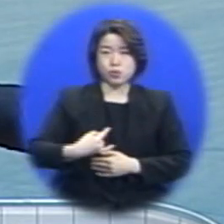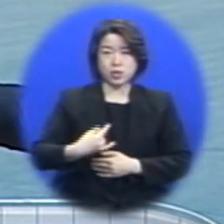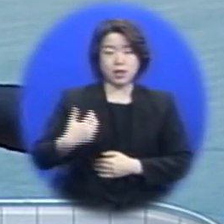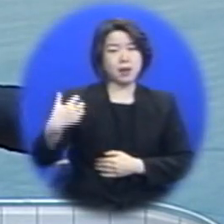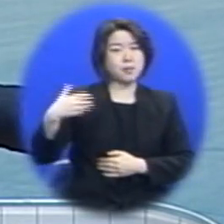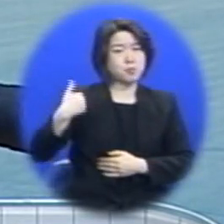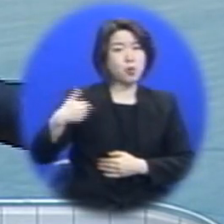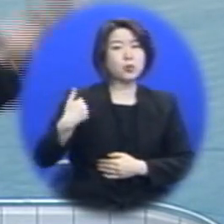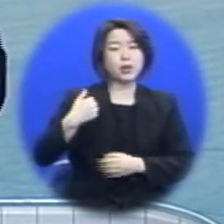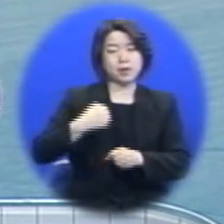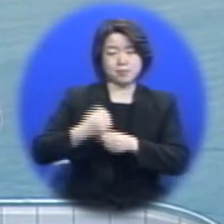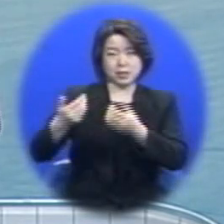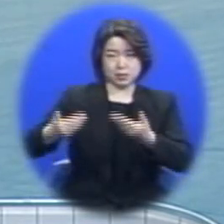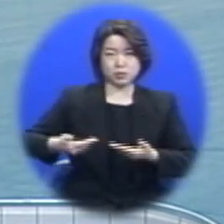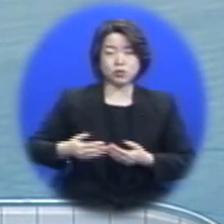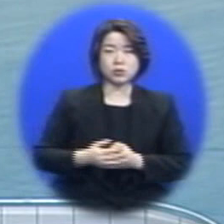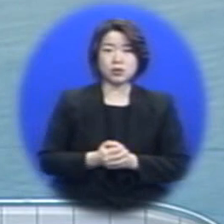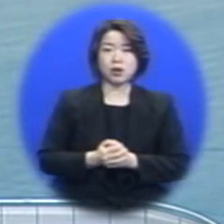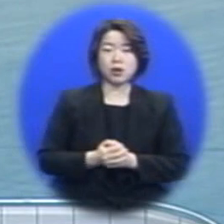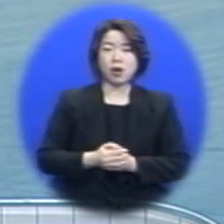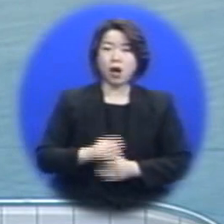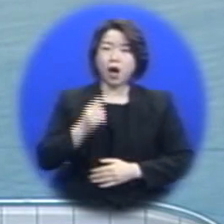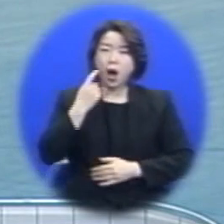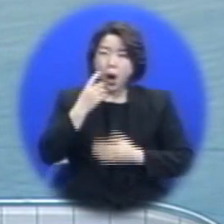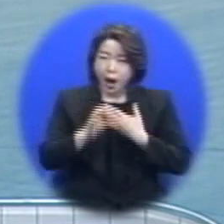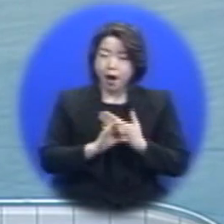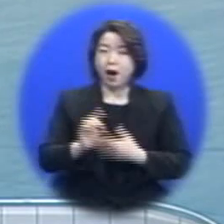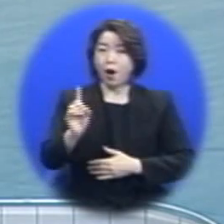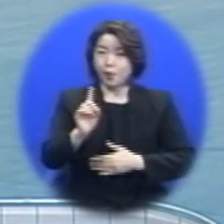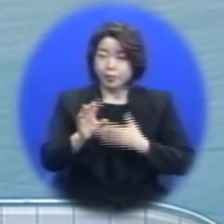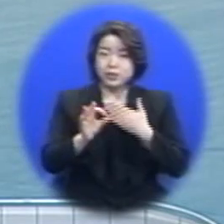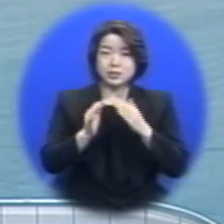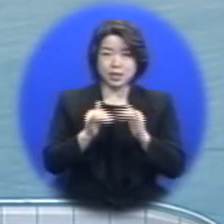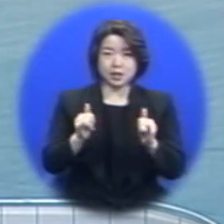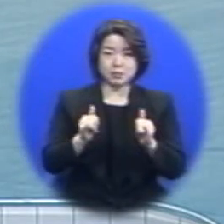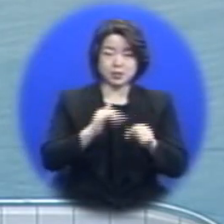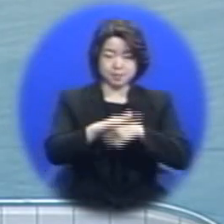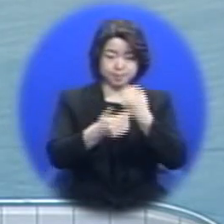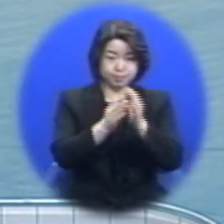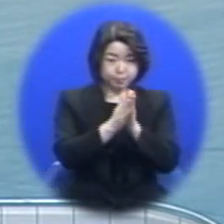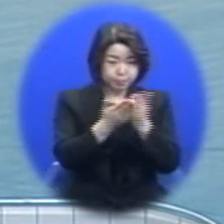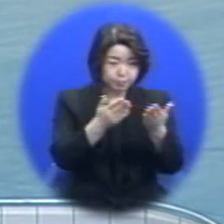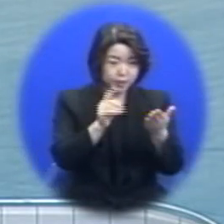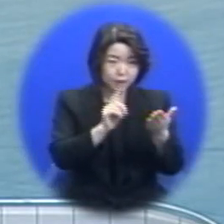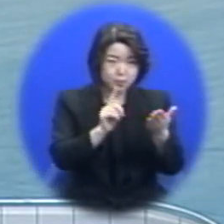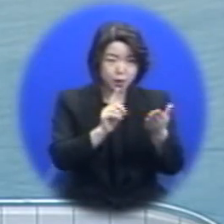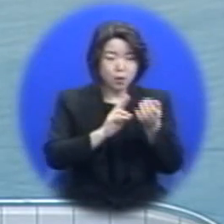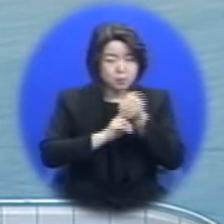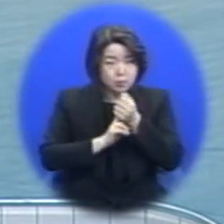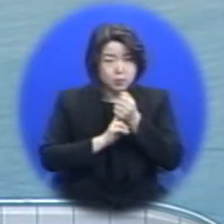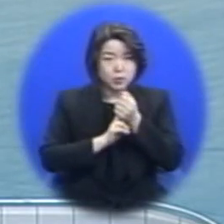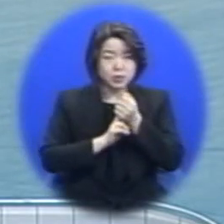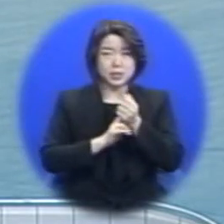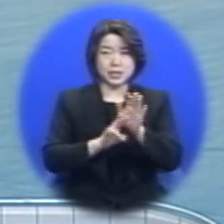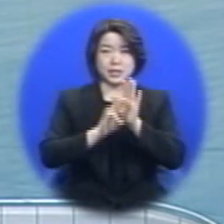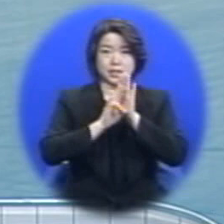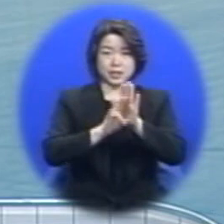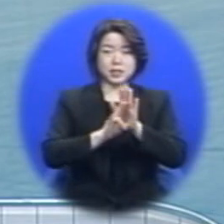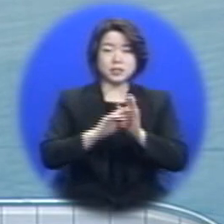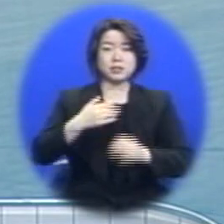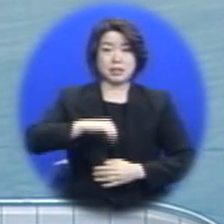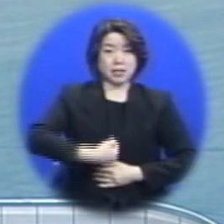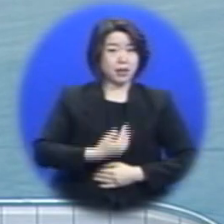하신 것입니다. 만약에 어떤 사람이 자기가 성경에 있는 어떤 감추어진 계시를 자기는